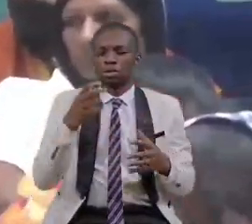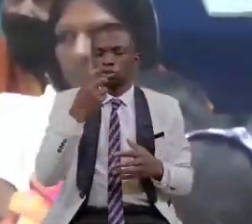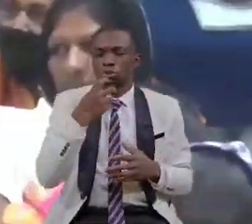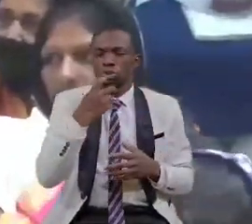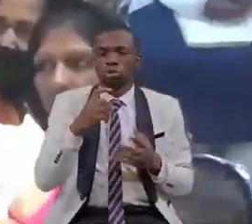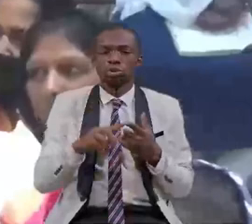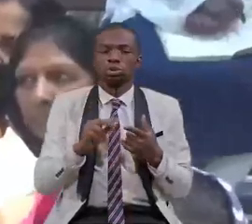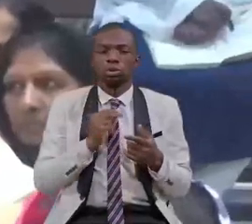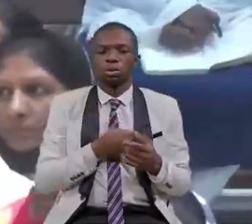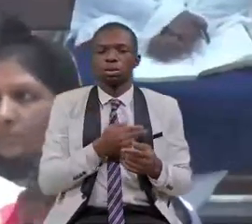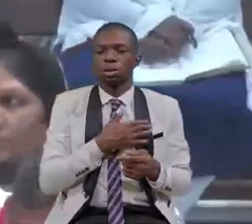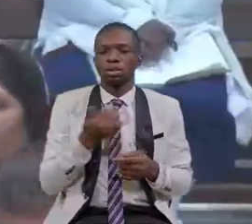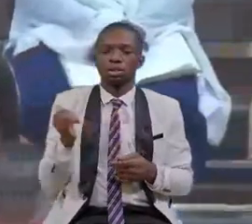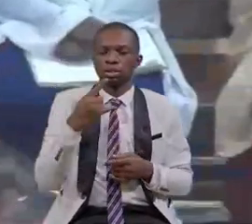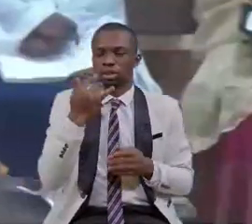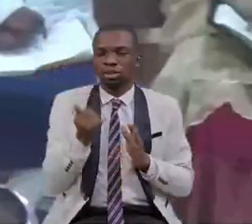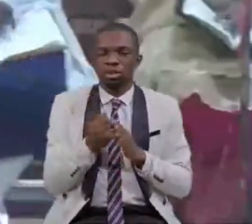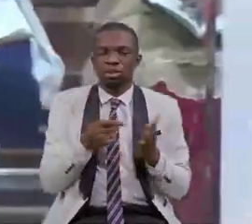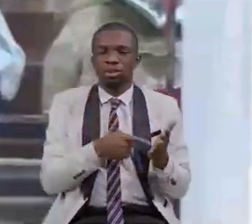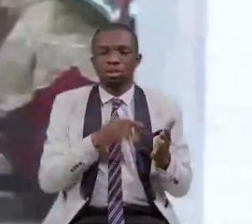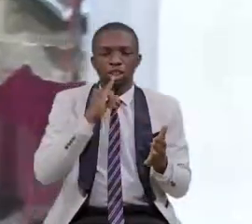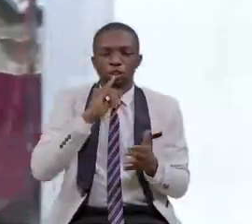et dit voici ce qu'il faut faire,